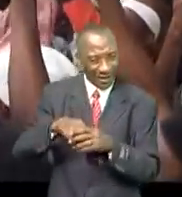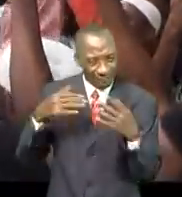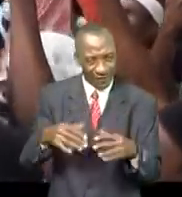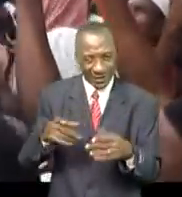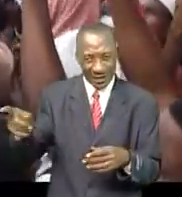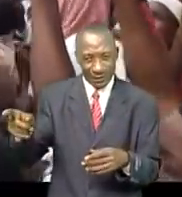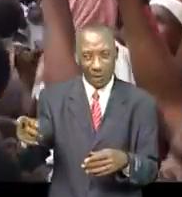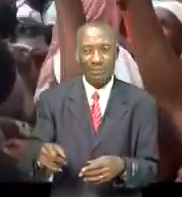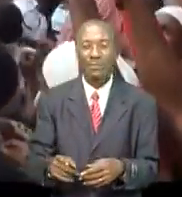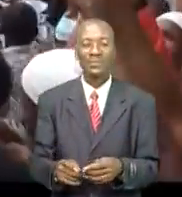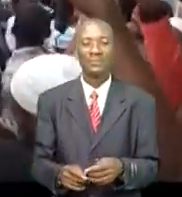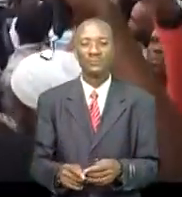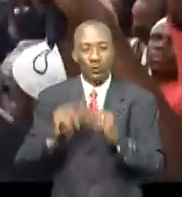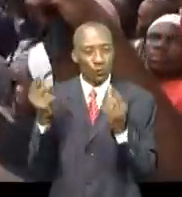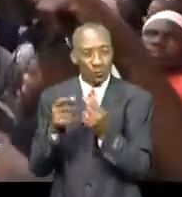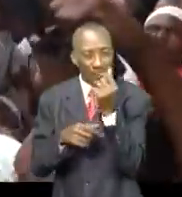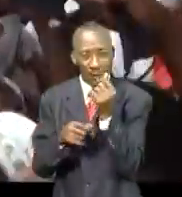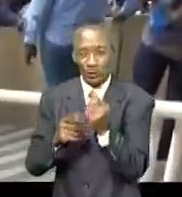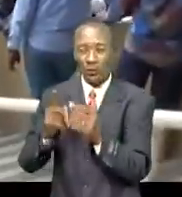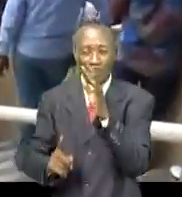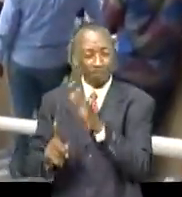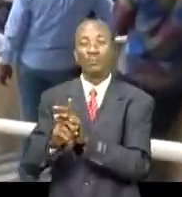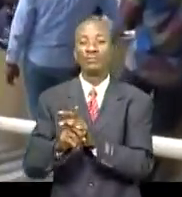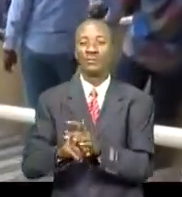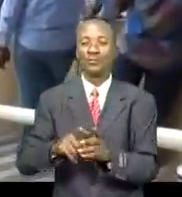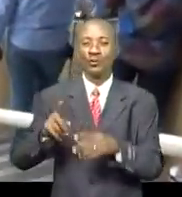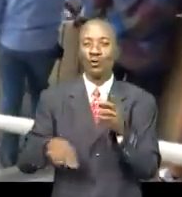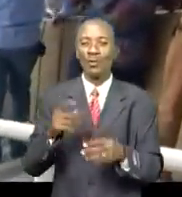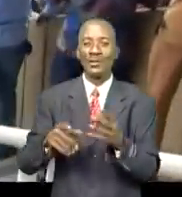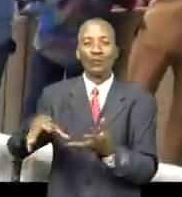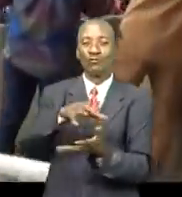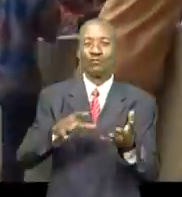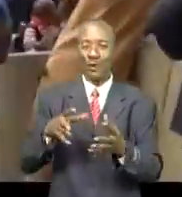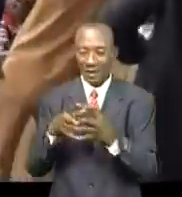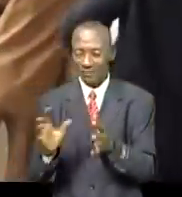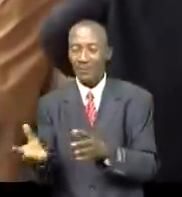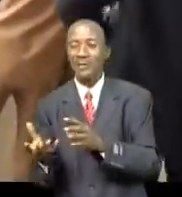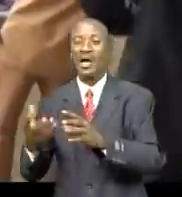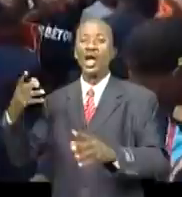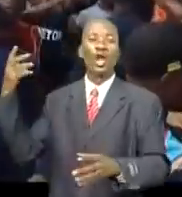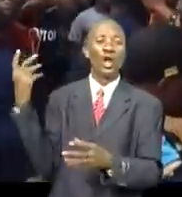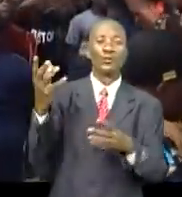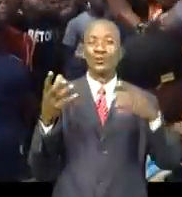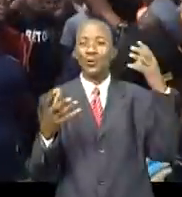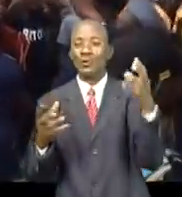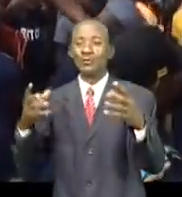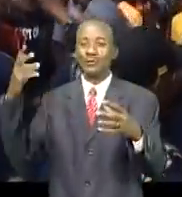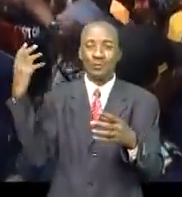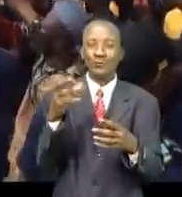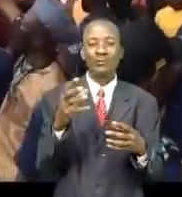troubler le déroulement normal de cette cérémonie par des jets de pierres, créant ainsi la panique et la